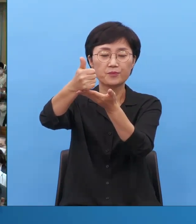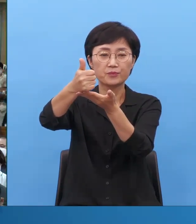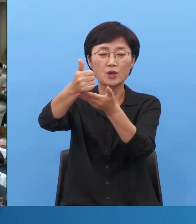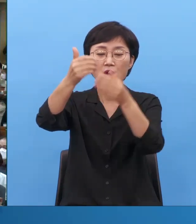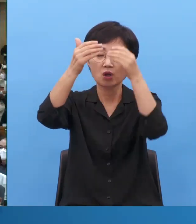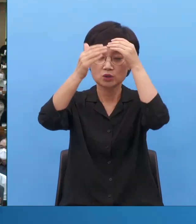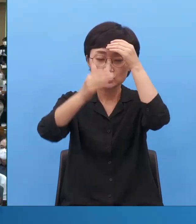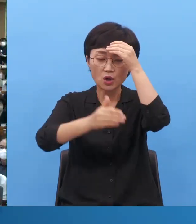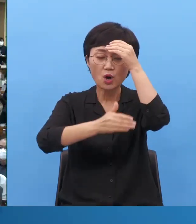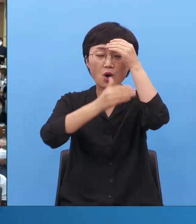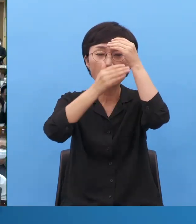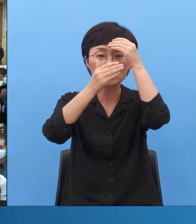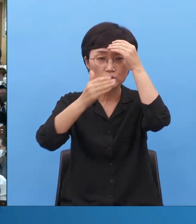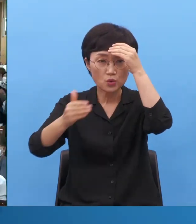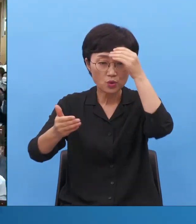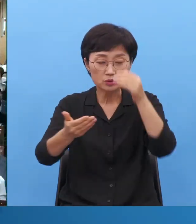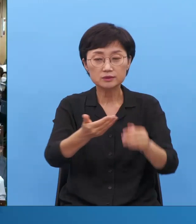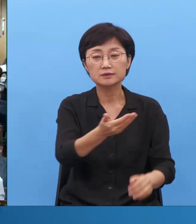주님